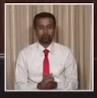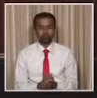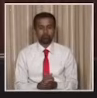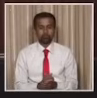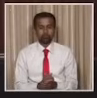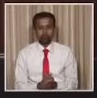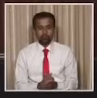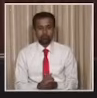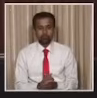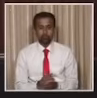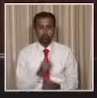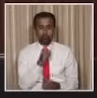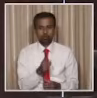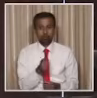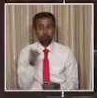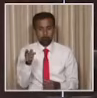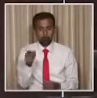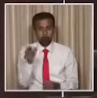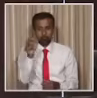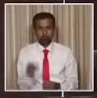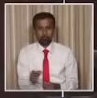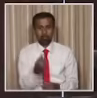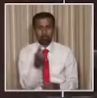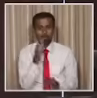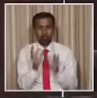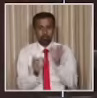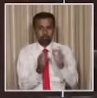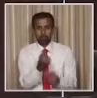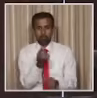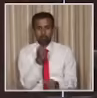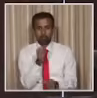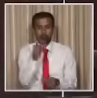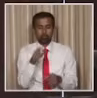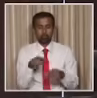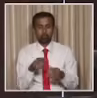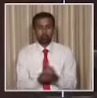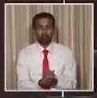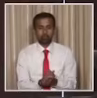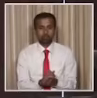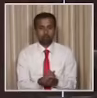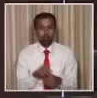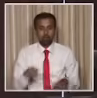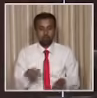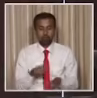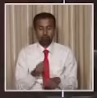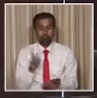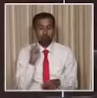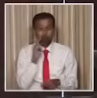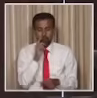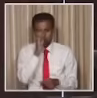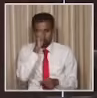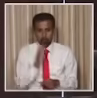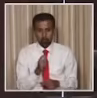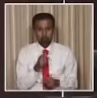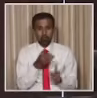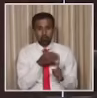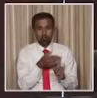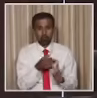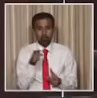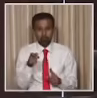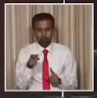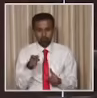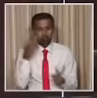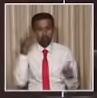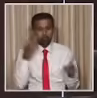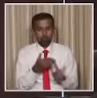මම කියන්නේ මෙතුමා කියපු කතාව මම කිව්වේ ඔබතුමා කුෂික එතකොට ඒ අද කියනවා රනිල් වික්‍රමසිංහ වෙනුවෙන් කතා කරන්නේත් මේ කියන